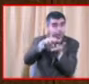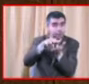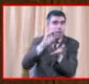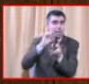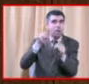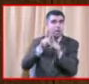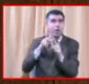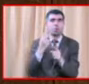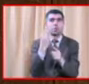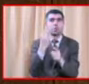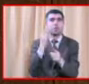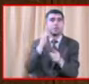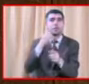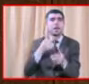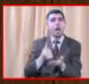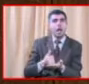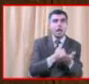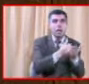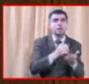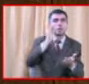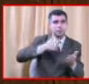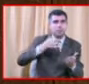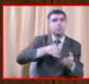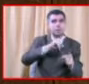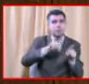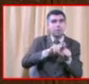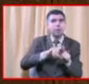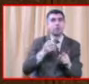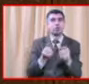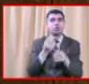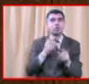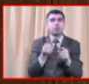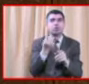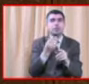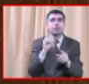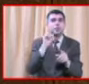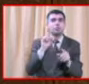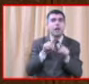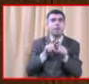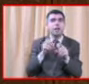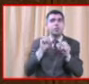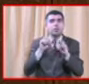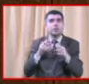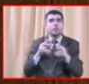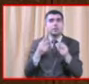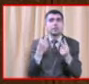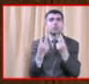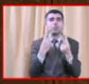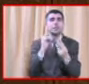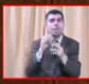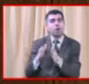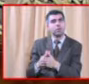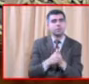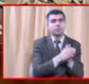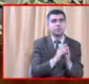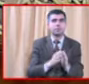دو باغيت واتفقت معكم، وكلام غادي يبقى أنه خصنا سكانير جديد المستشفى. انا كنظم التجهيزات اليوتيوب. شكرا السيد